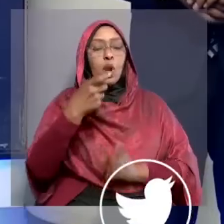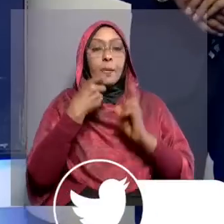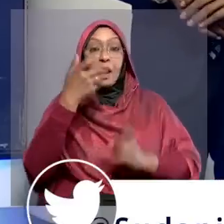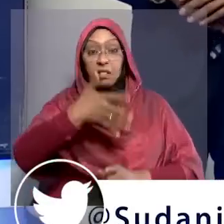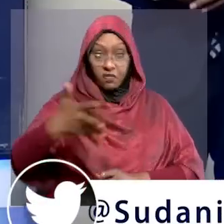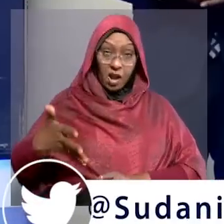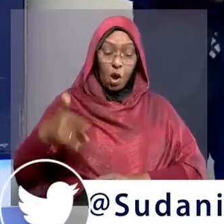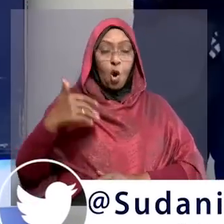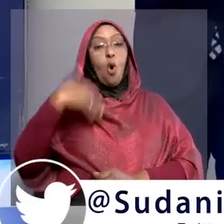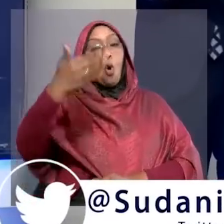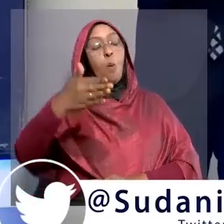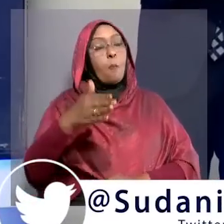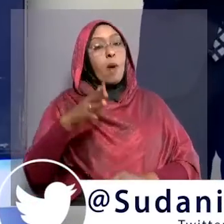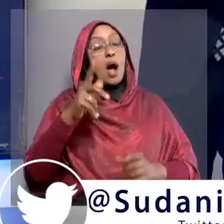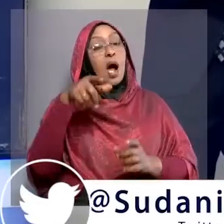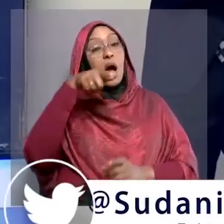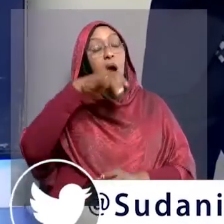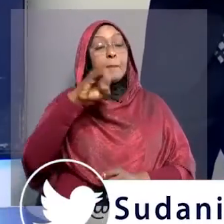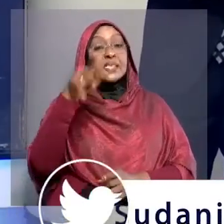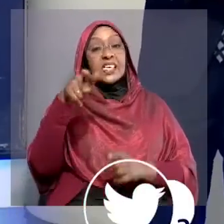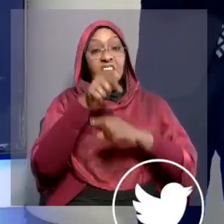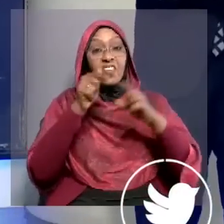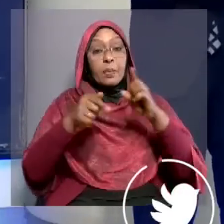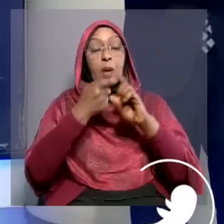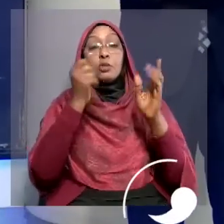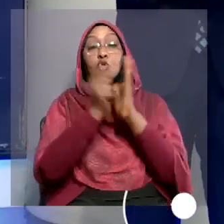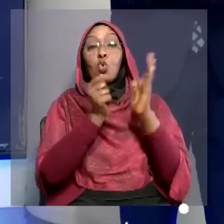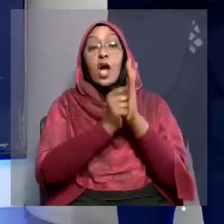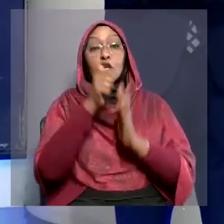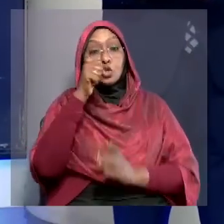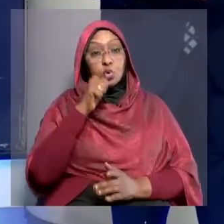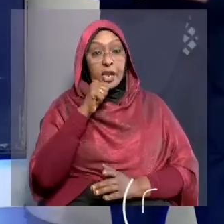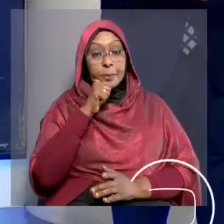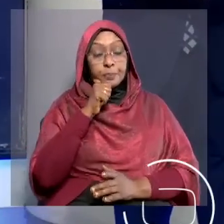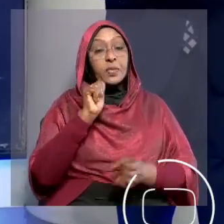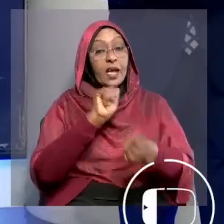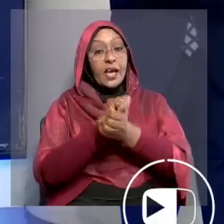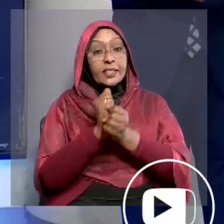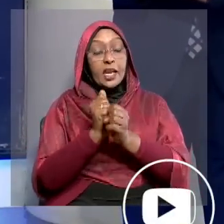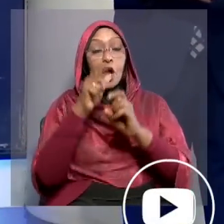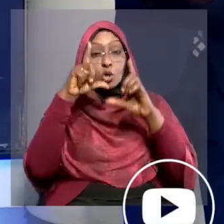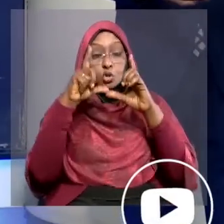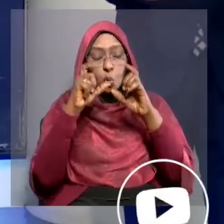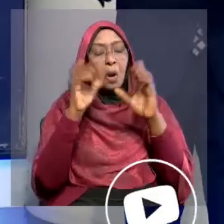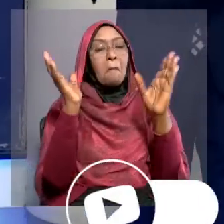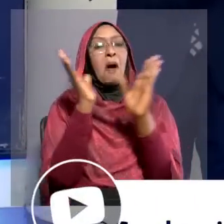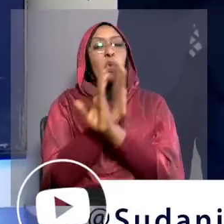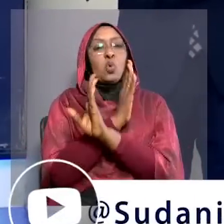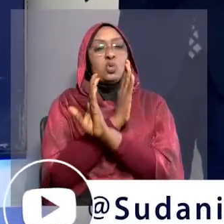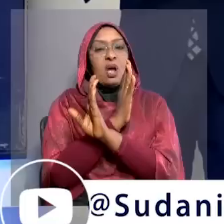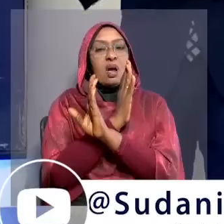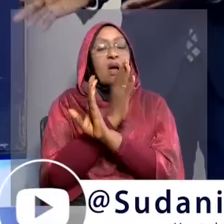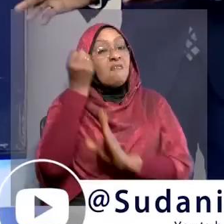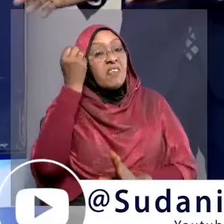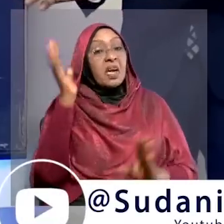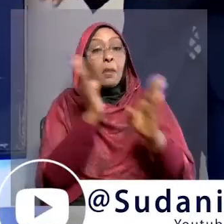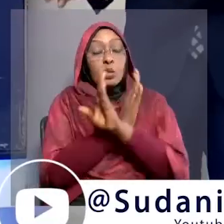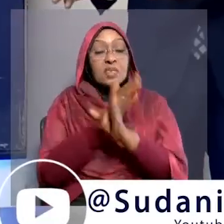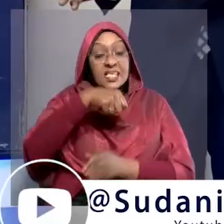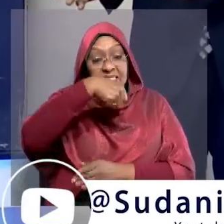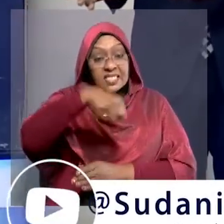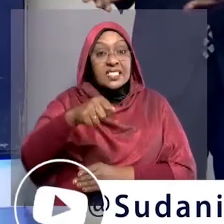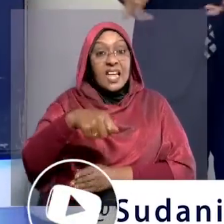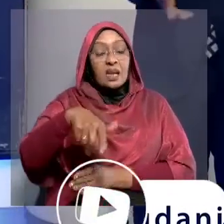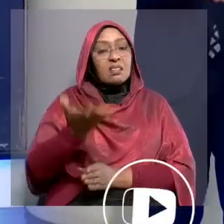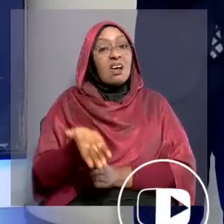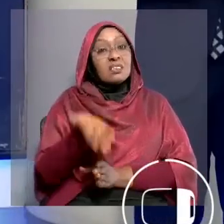لأنهم باتوا يشكلون 50% من سكان السودان، ولدينا صورة معكوسة. فبدلا عن زيادة الصرف على